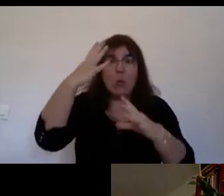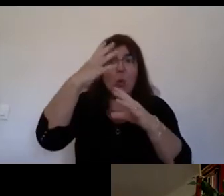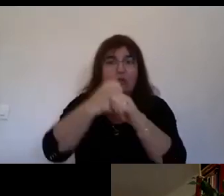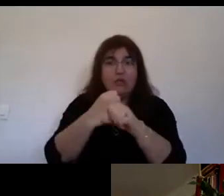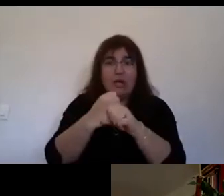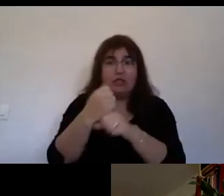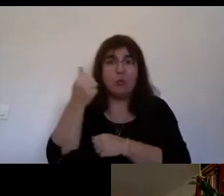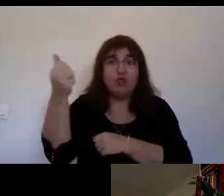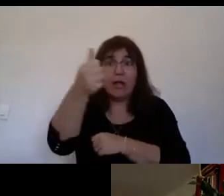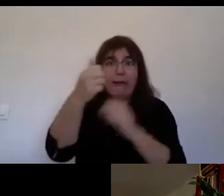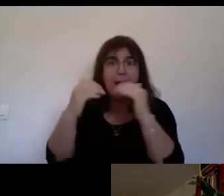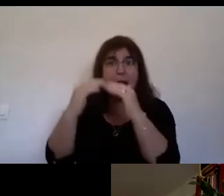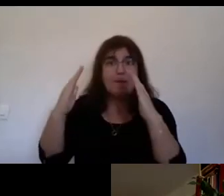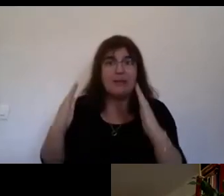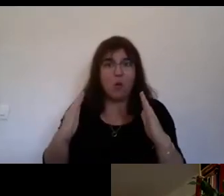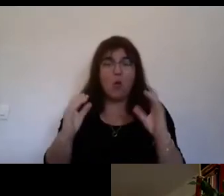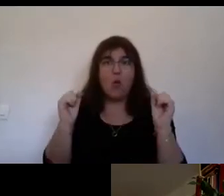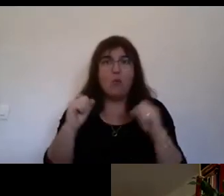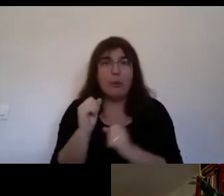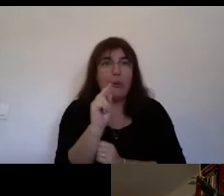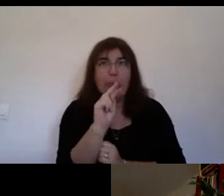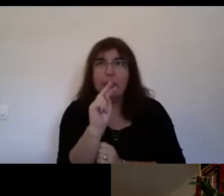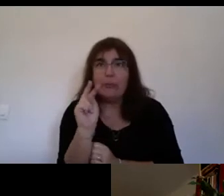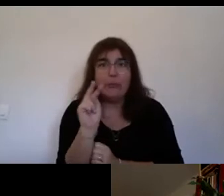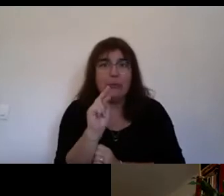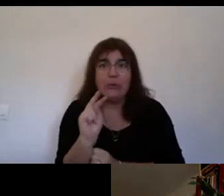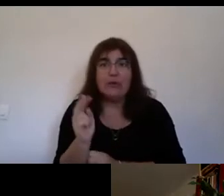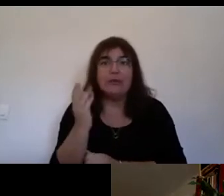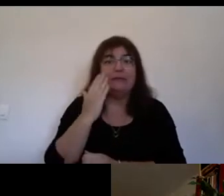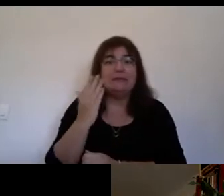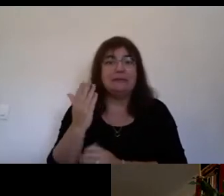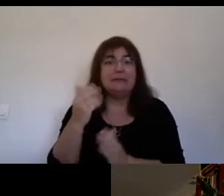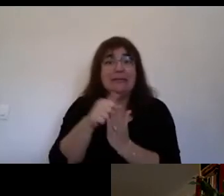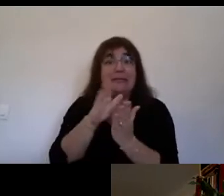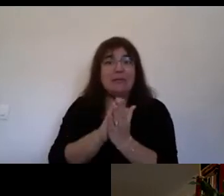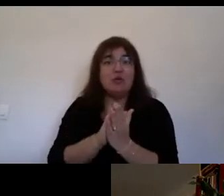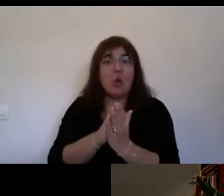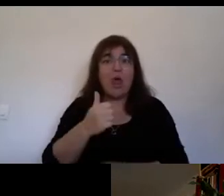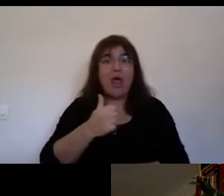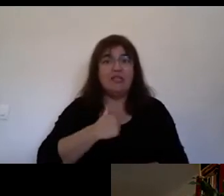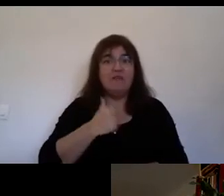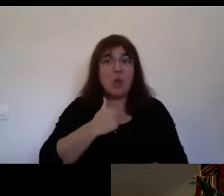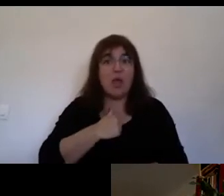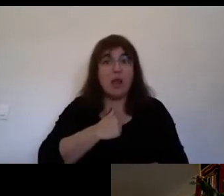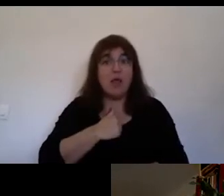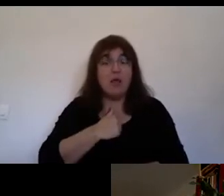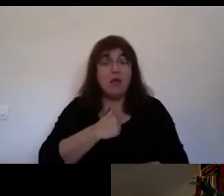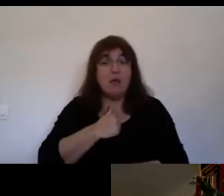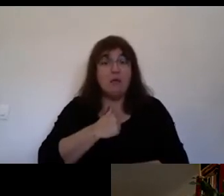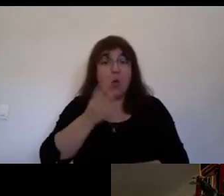participants. Parce que lorsqu'on s'inscrit individuellement, ces visioconférences deviennent